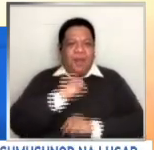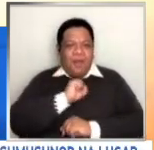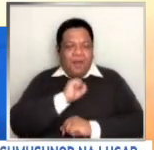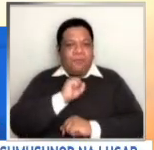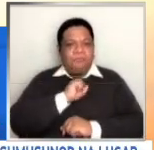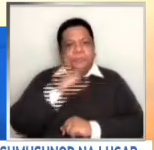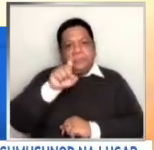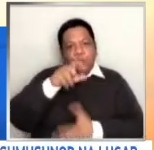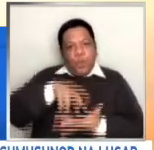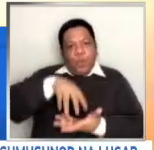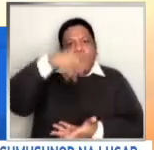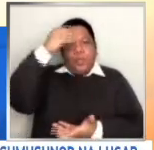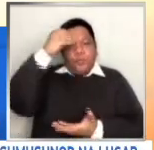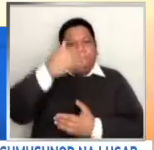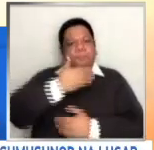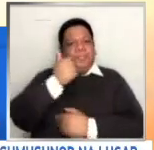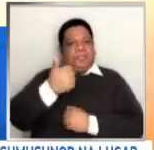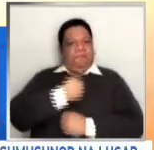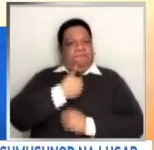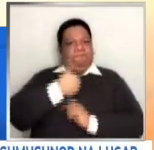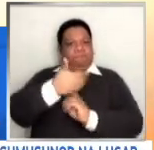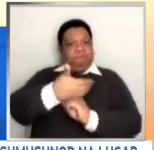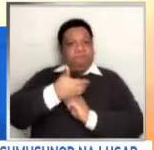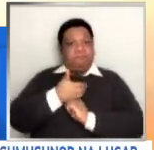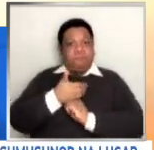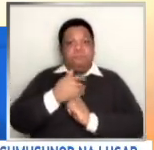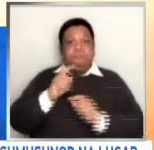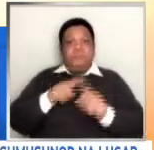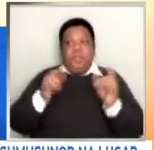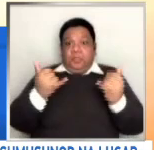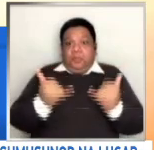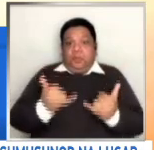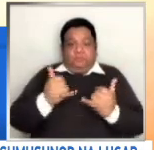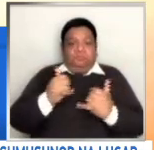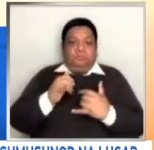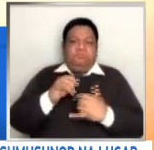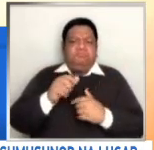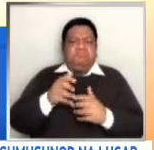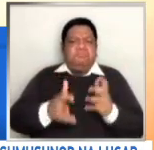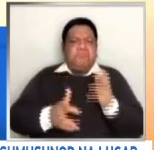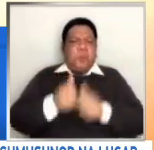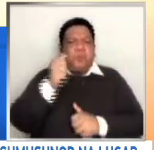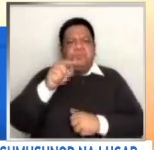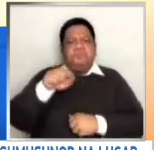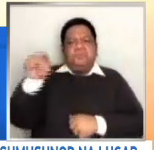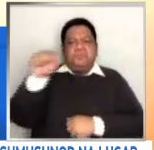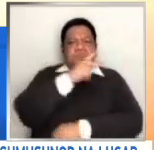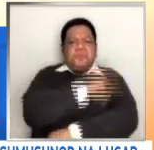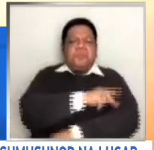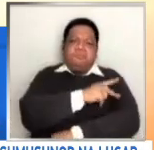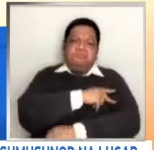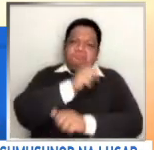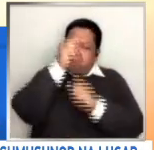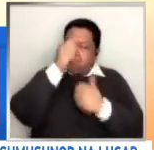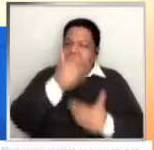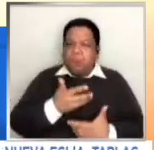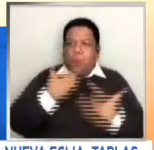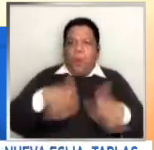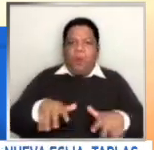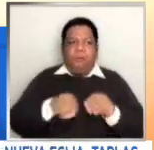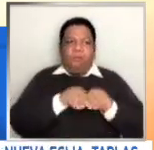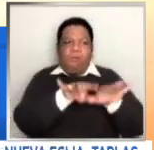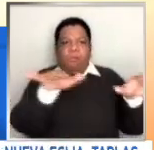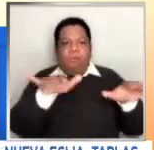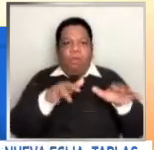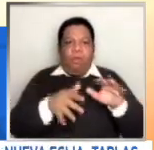na i-isolate sarili nila. Pero in this situation naman, usually masunurin naman talaga yung mga pasyente. Ayaw din naman nila mahawa yung pamilya nila. Mm-hmm. At